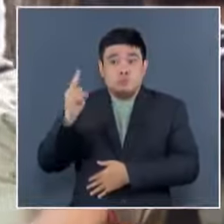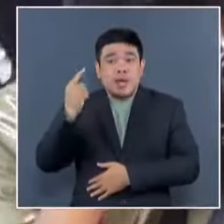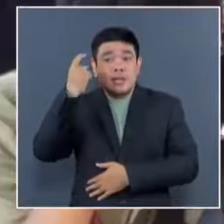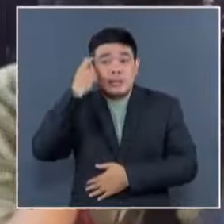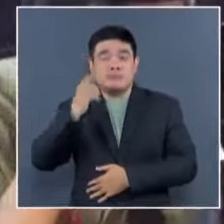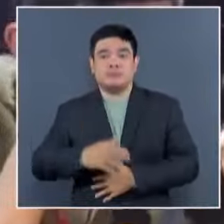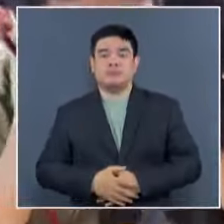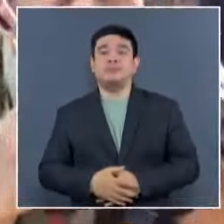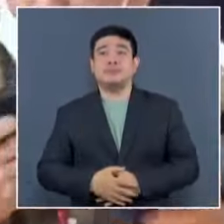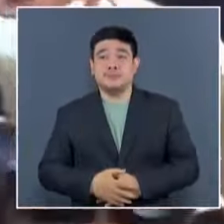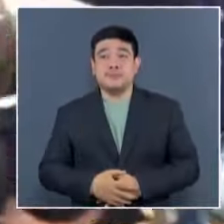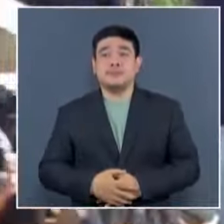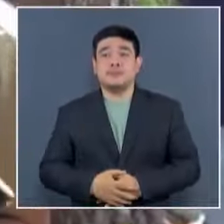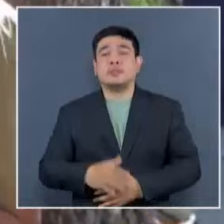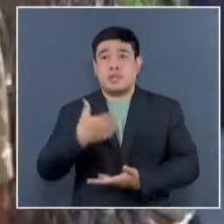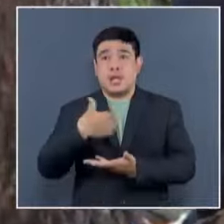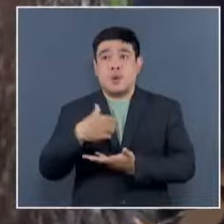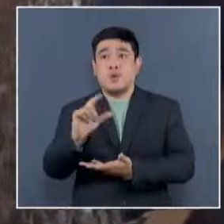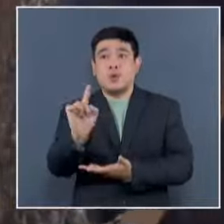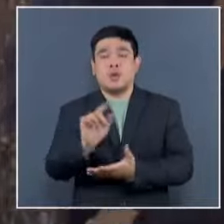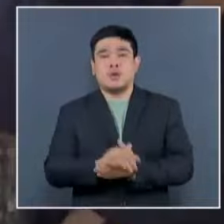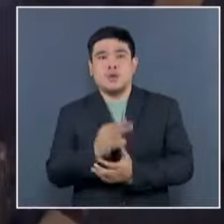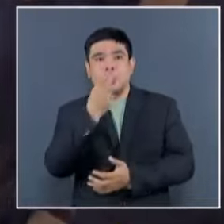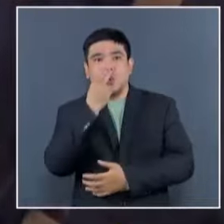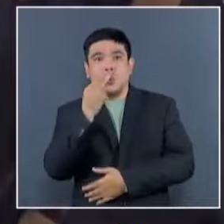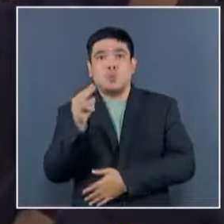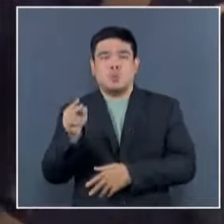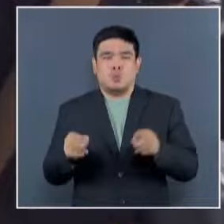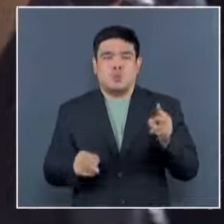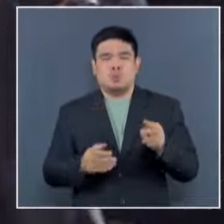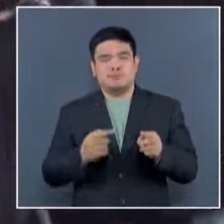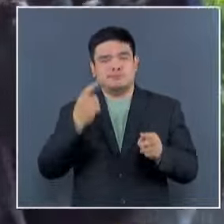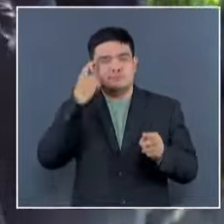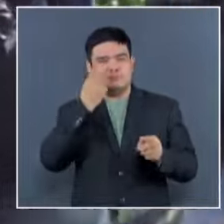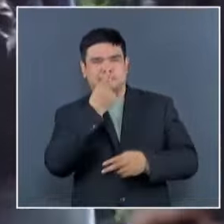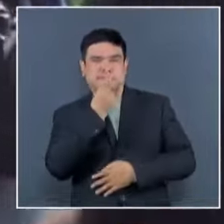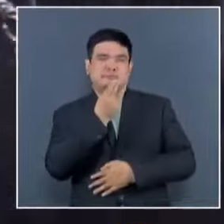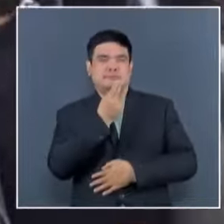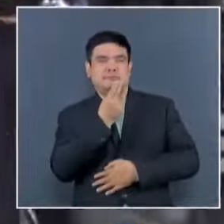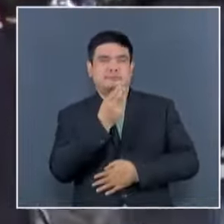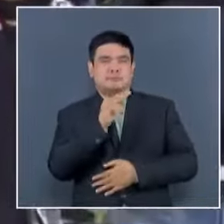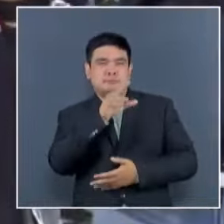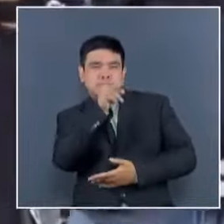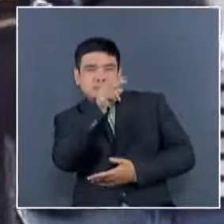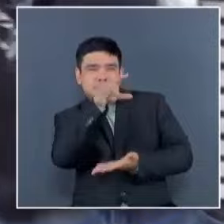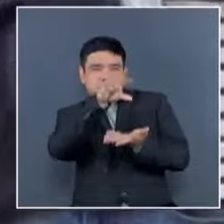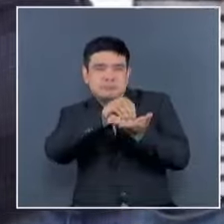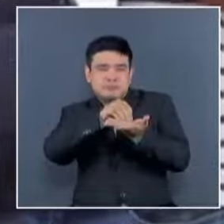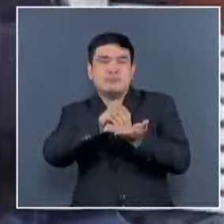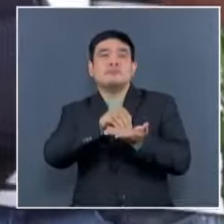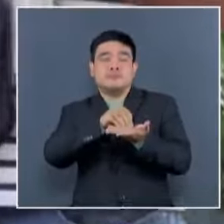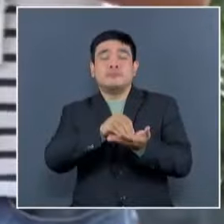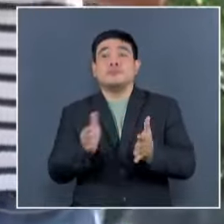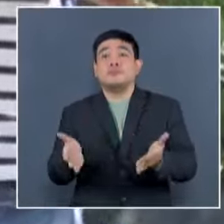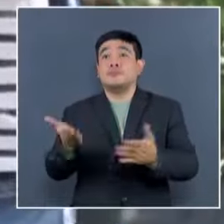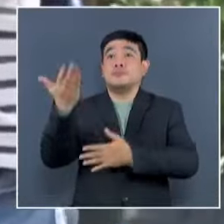ว mm. เอาละฮะเล่าข่าวดีกว่าครับคุณผู้ชมพอแค่บรรยากาศนี่ก็โอ้โหนี่แหละฮะนัวนักข่าวนี่ถ่ายภาพกันไม่ยั้งเลยฮะหลังจาก